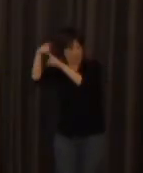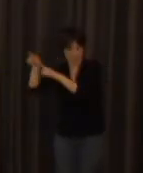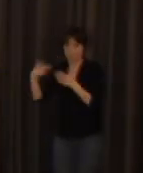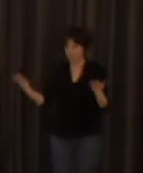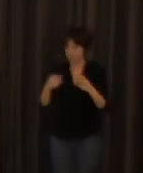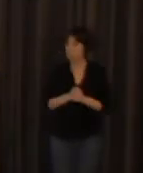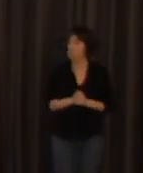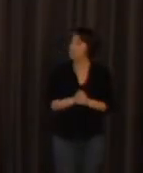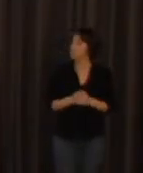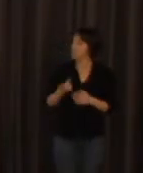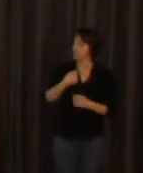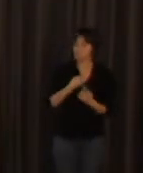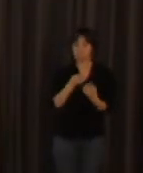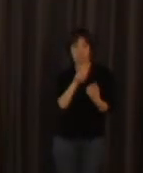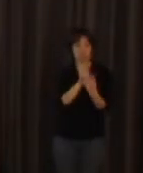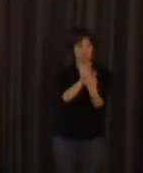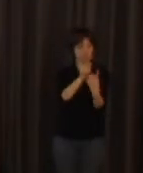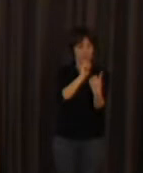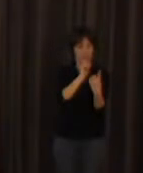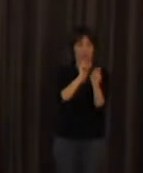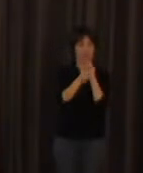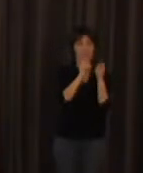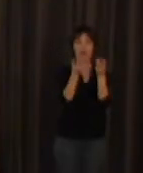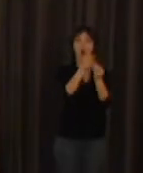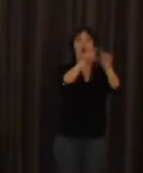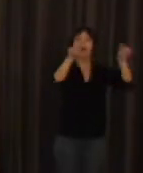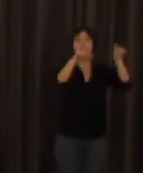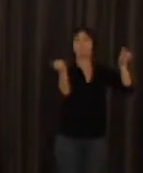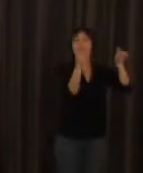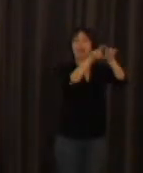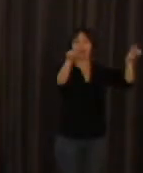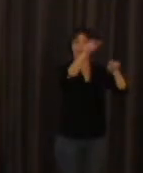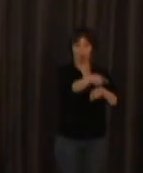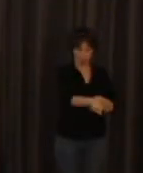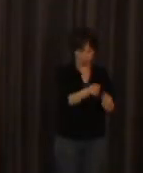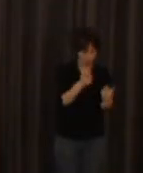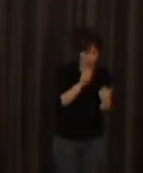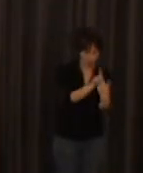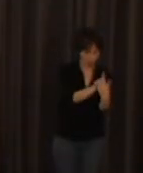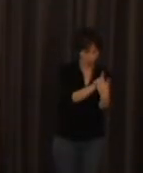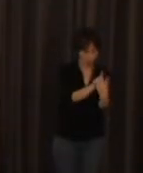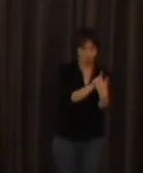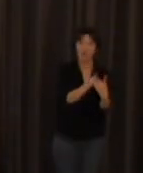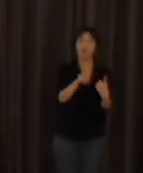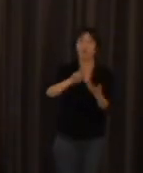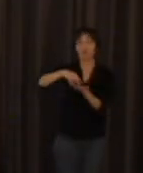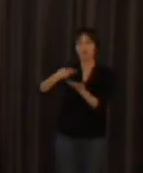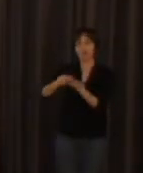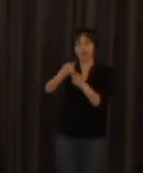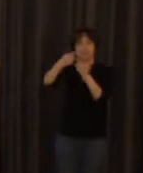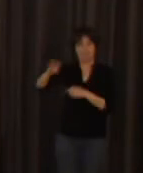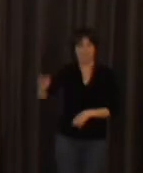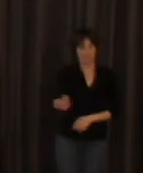M'entrevistava amb el meu possible empresari i cada cop utilitzava un intèrpret diferent.